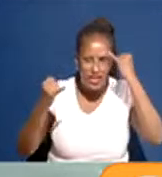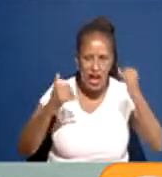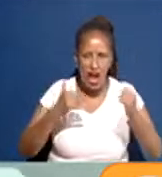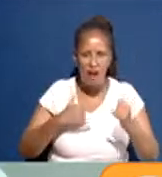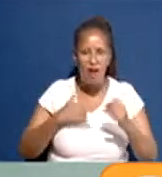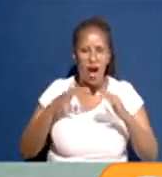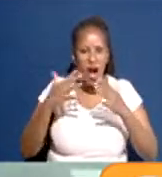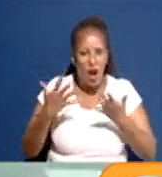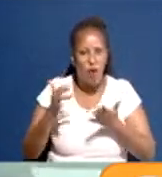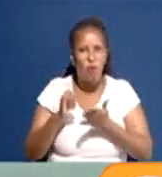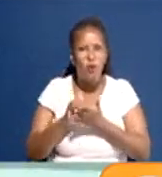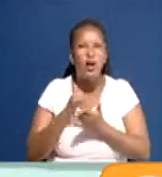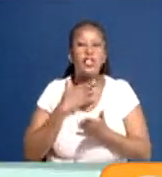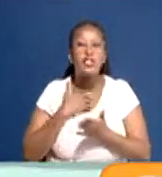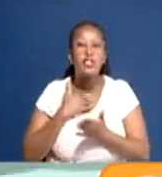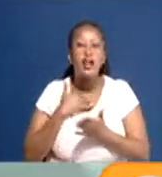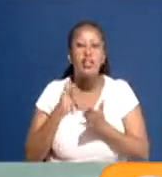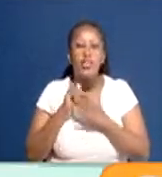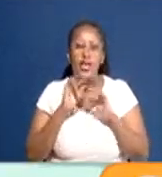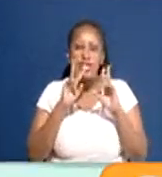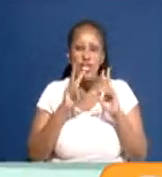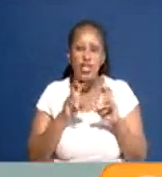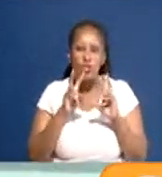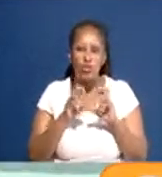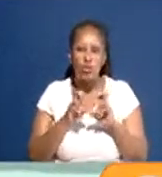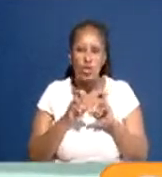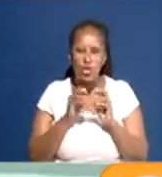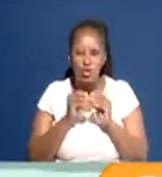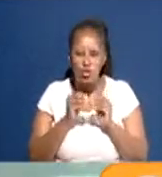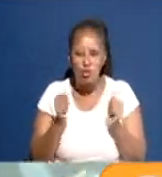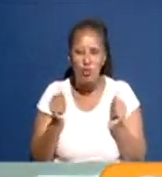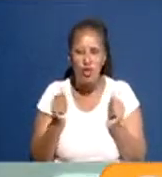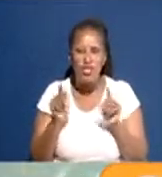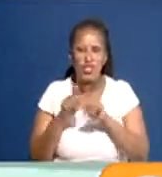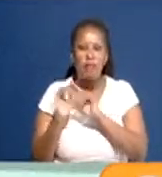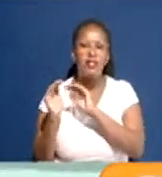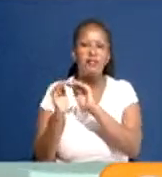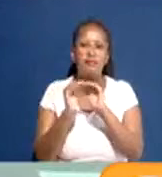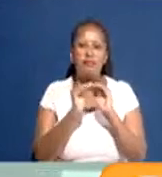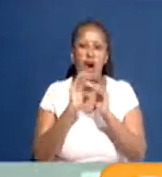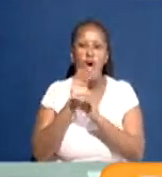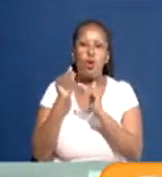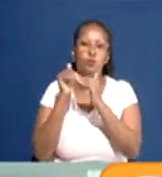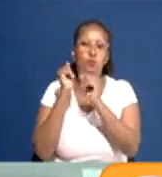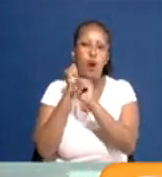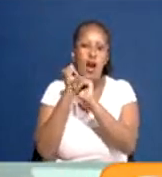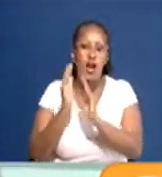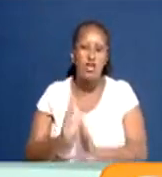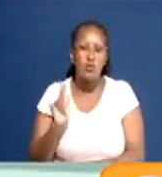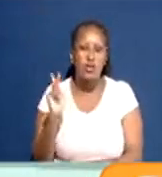sera itekelezwe kwa manufaa ya wafanyikazi wote wa taifa letu la Kenya.